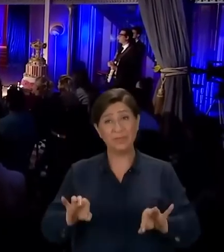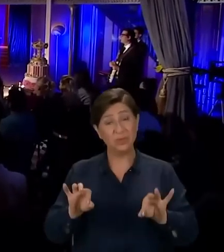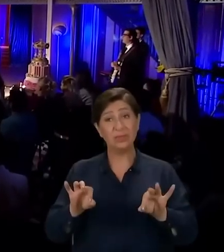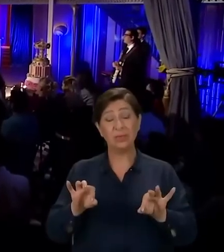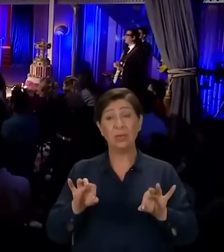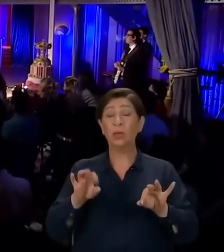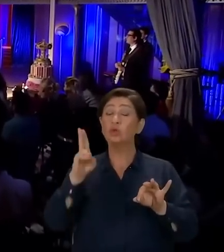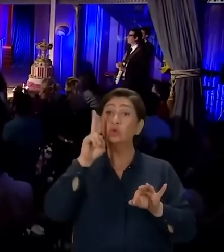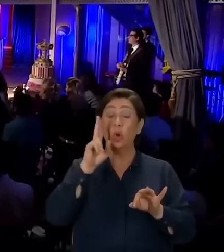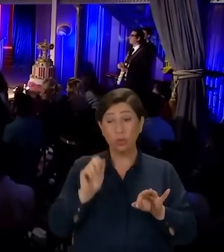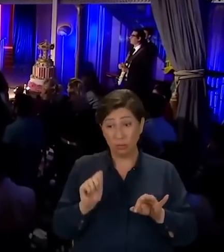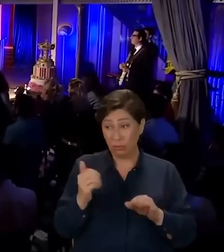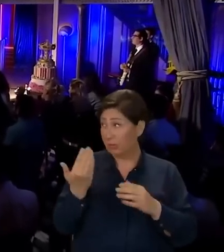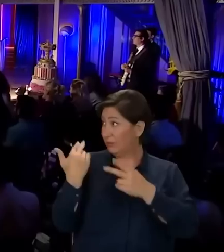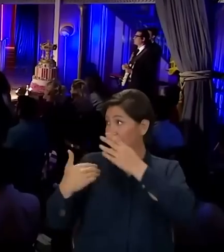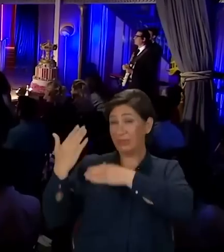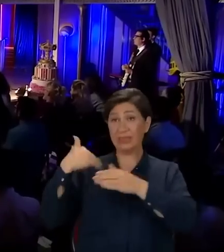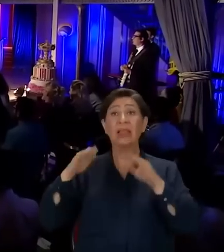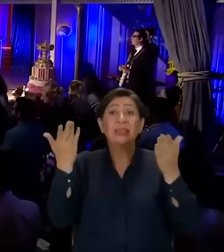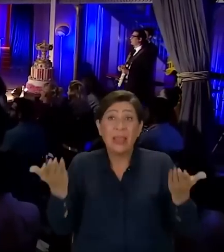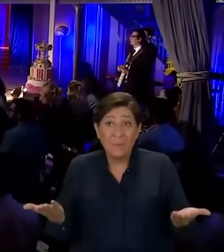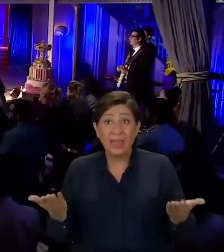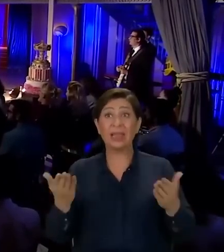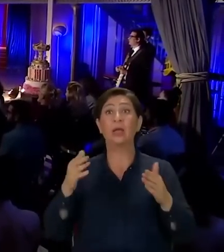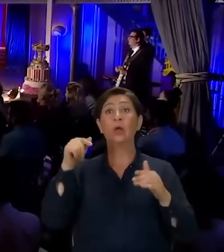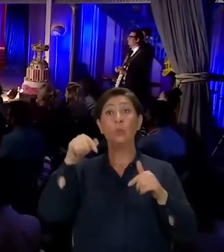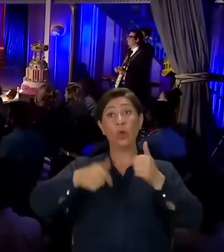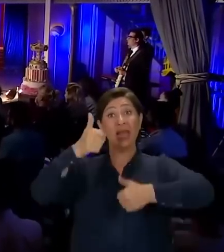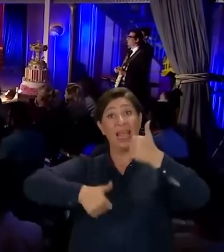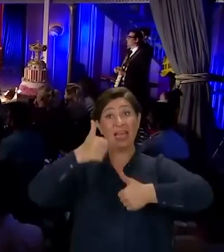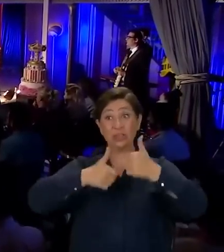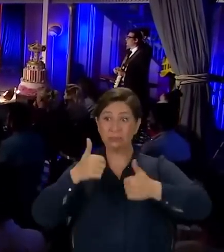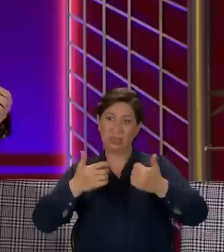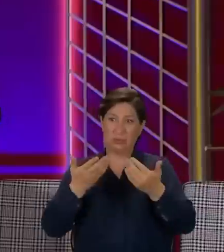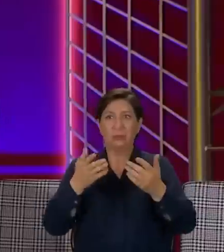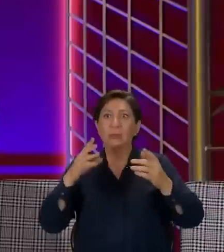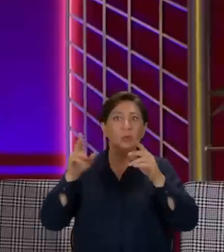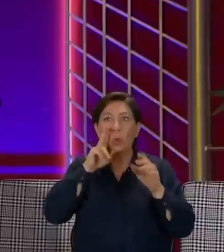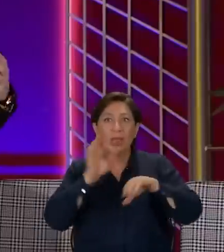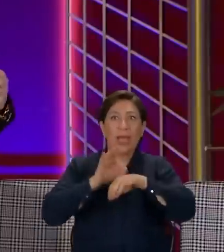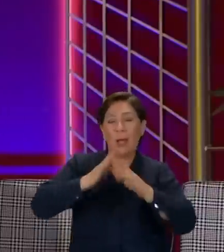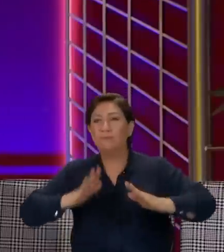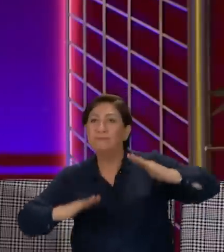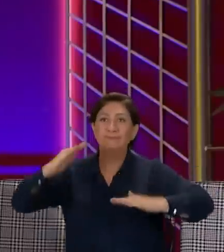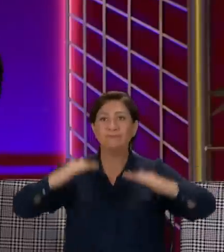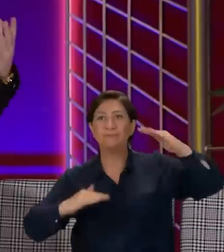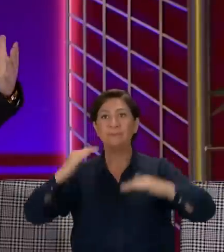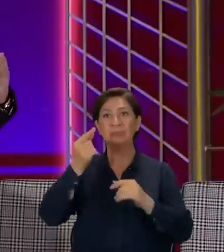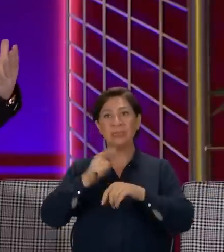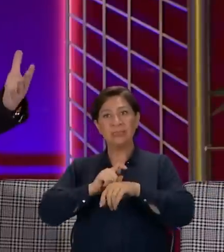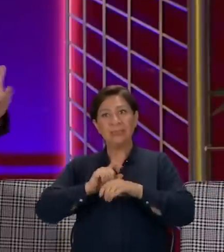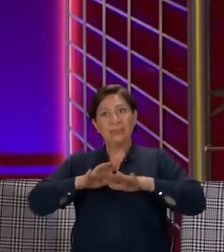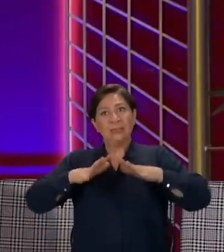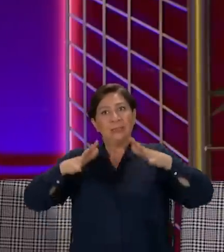Özellikle son günlerde tabii ki bu yarışın kızışması ve biraz